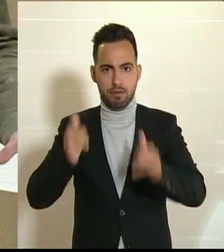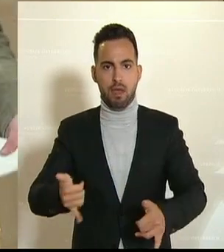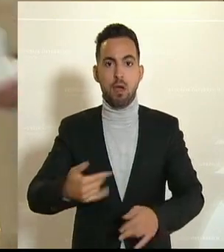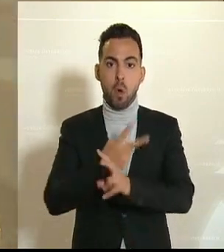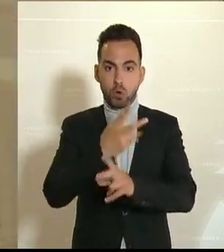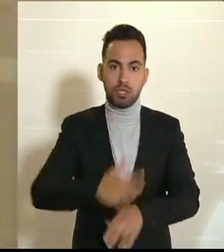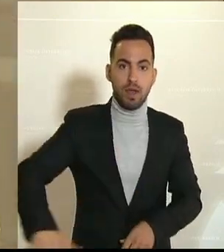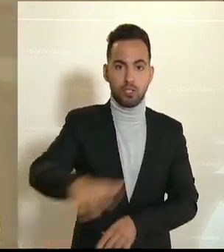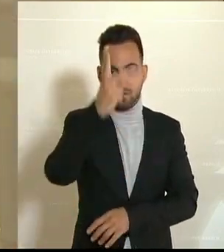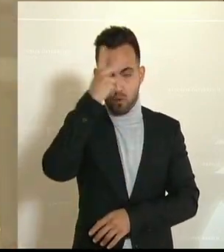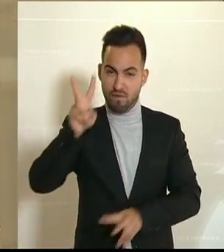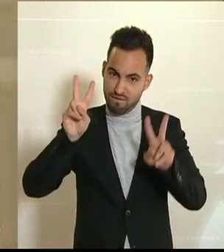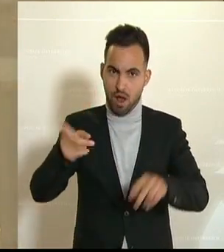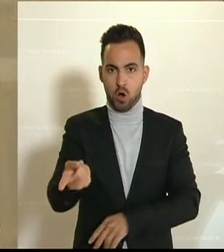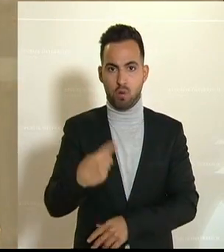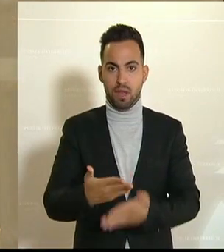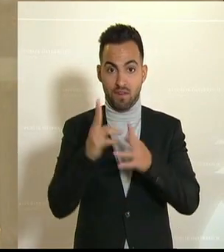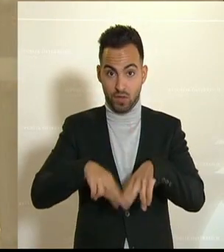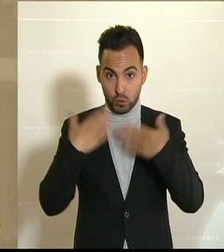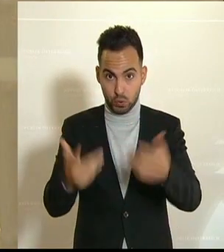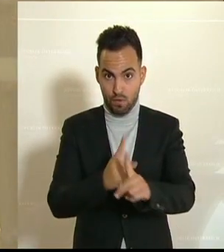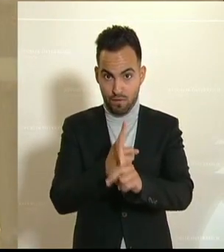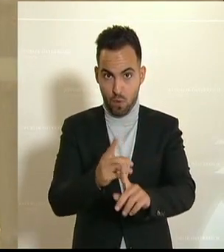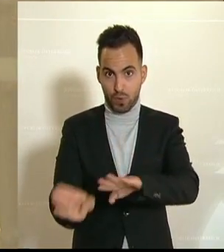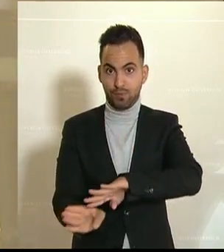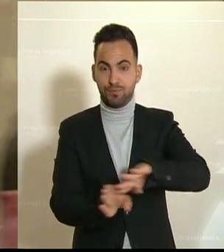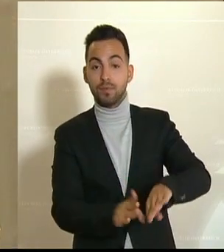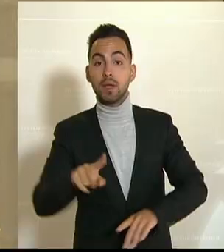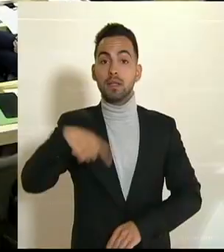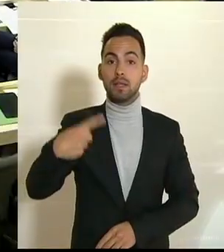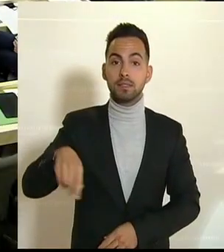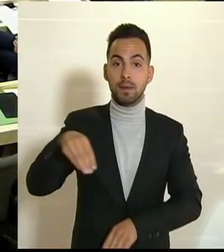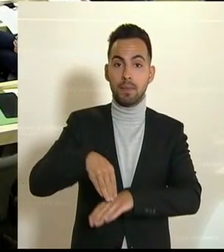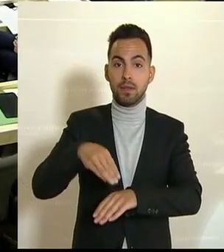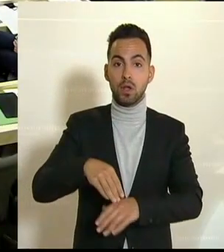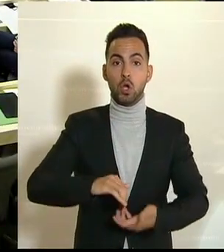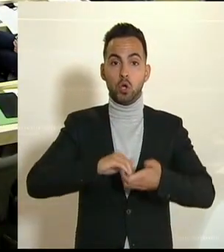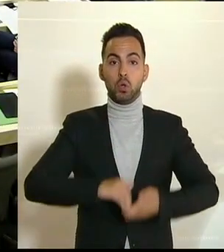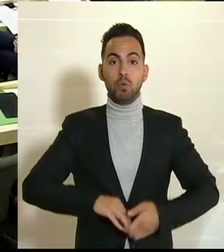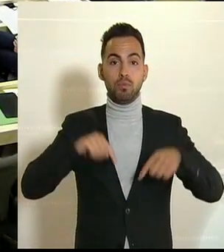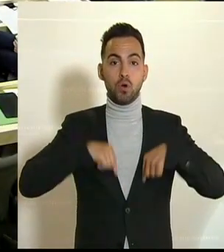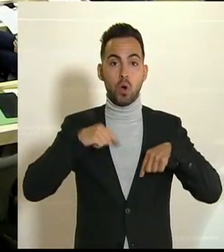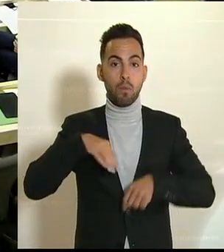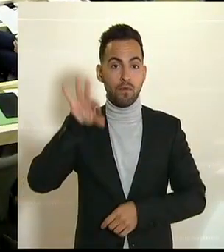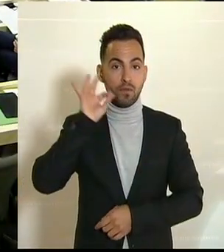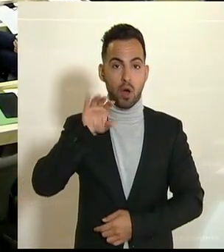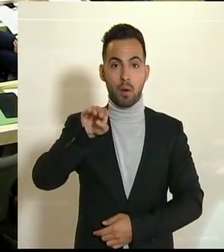hilft. Michael Schnedlitz von der FPÖ war das. Er kritisiert hohe Strafgelder